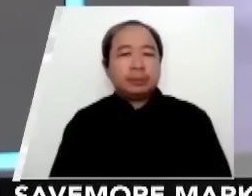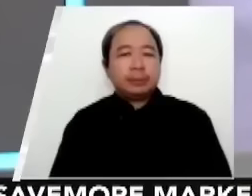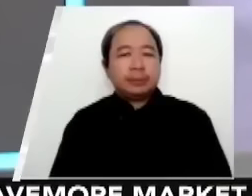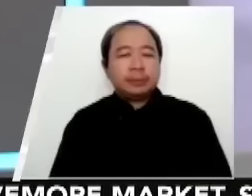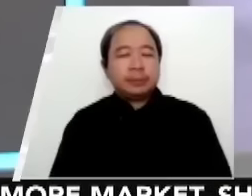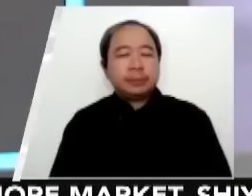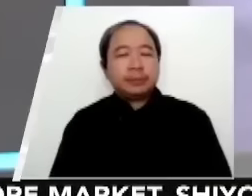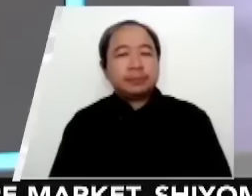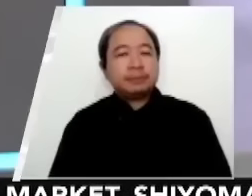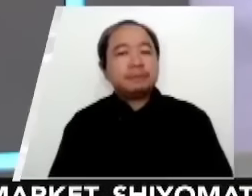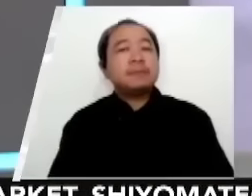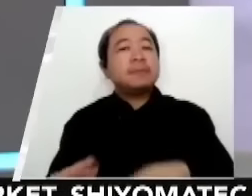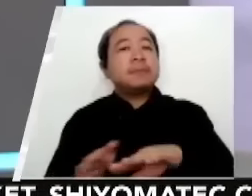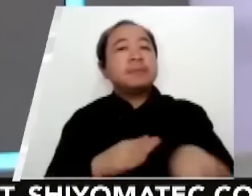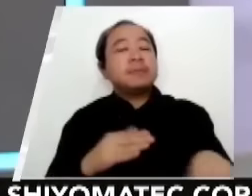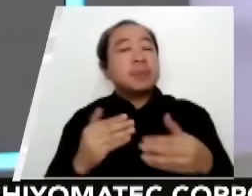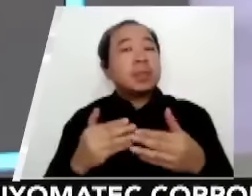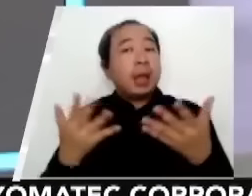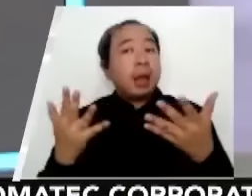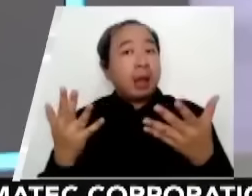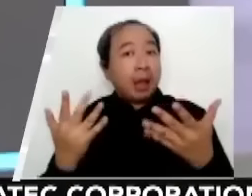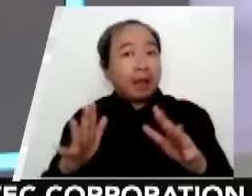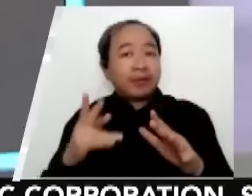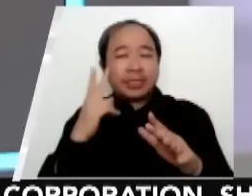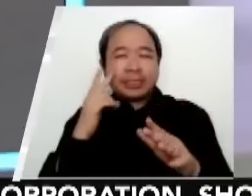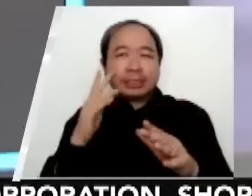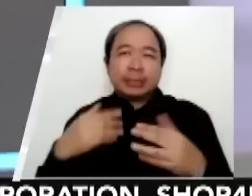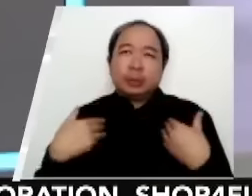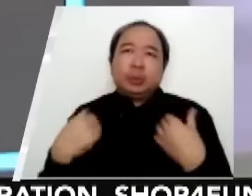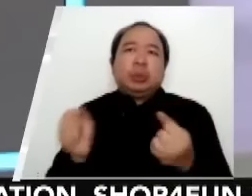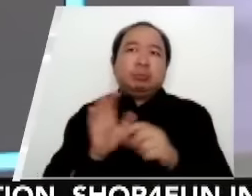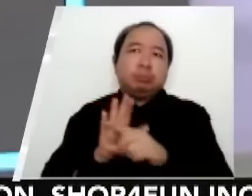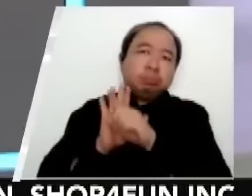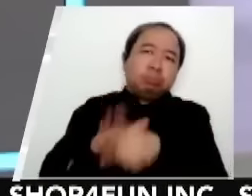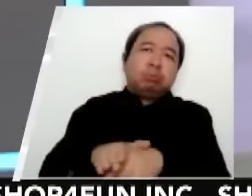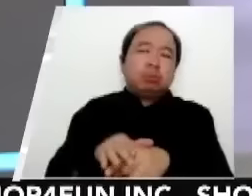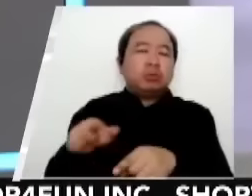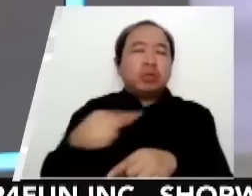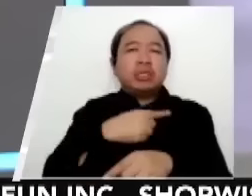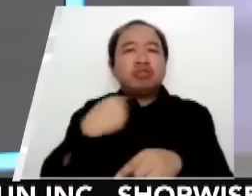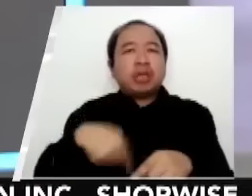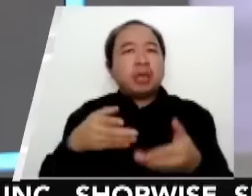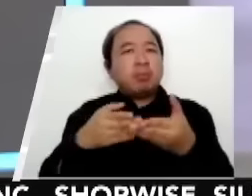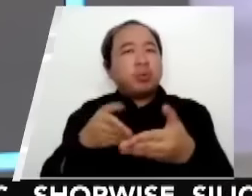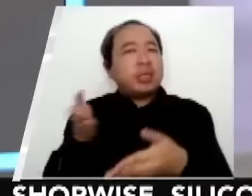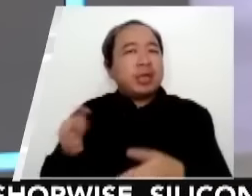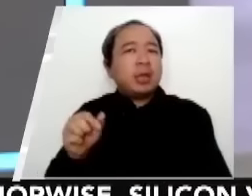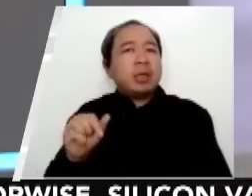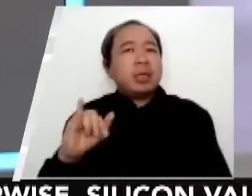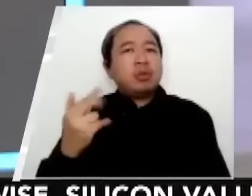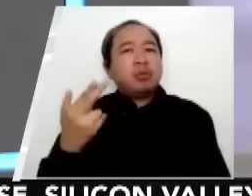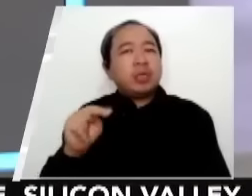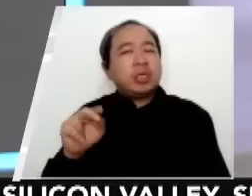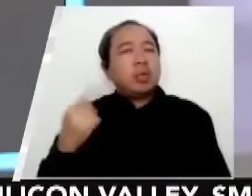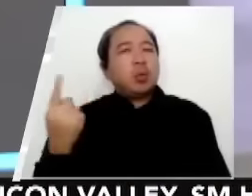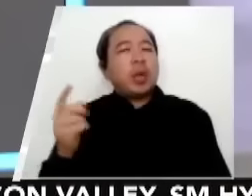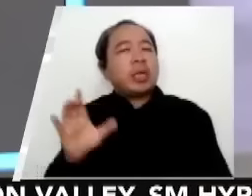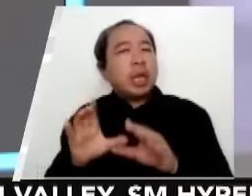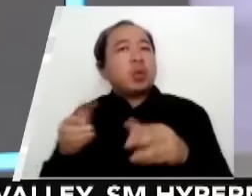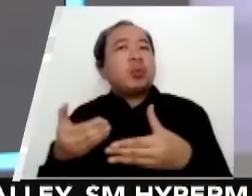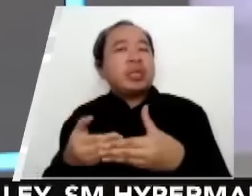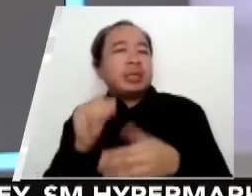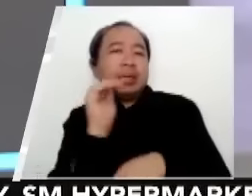Kasunod ng mas agresibong pangaharas ng China sa Ayungin, nanawagan na ang isang komite sa Senado sa